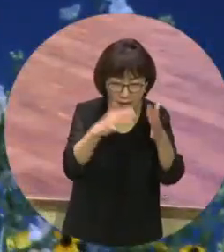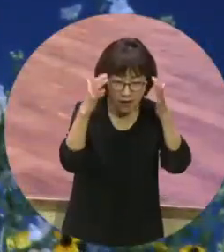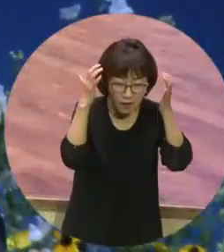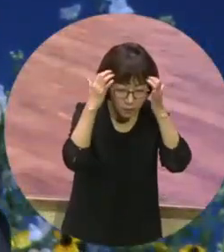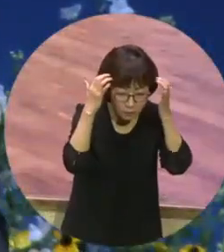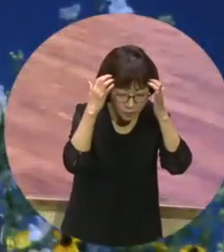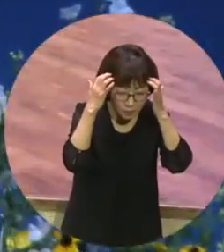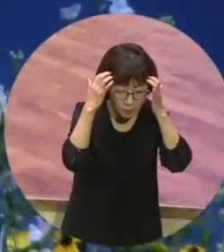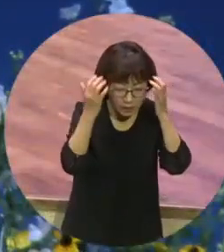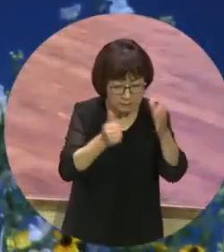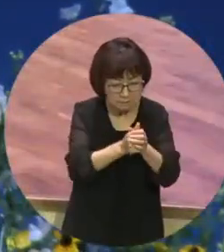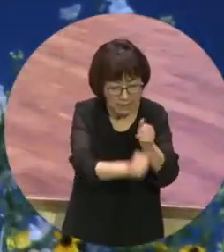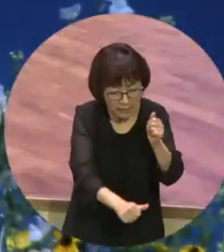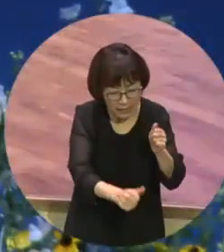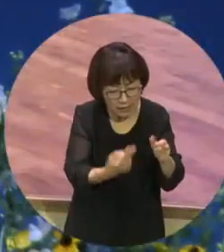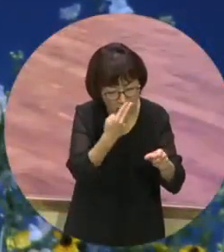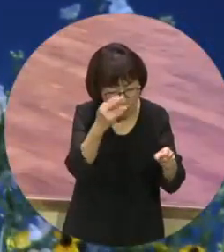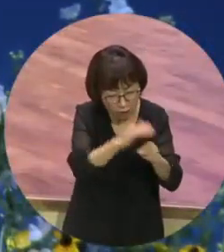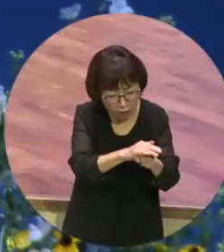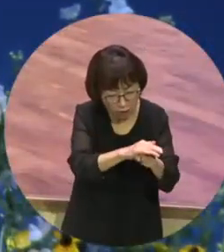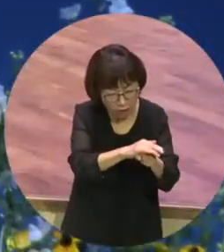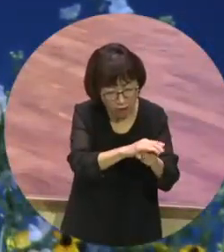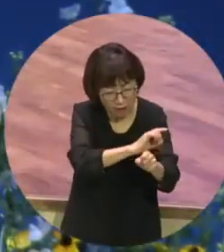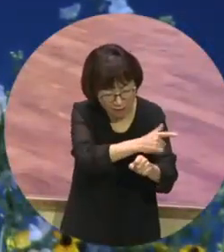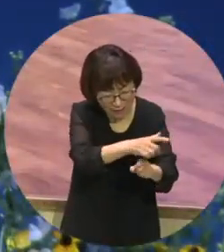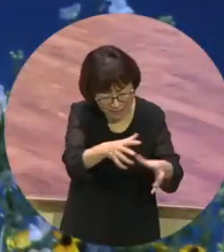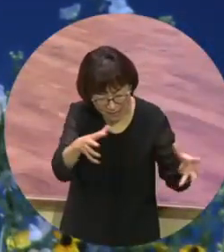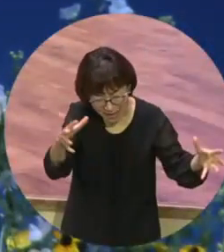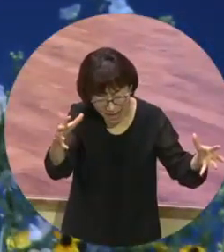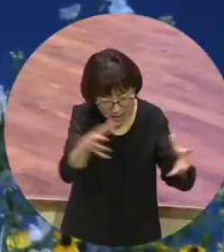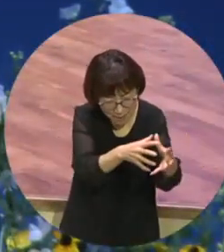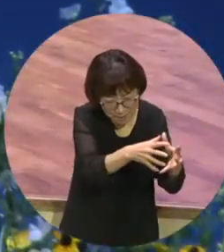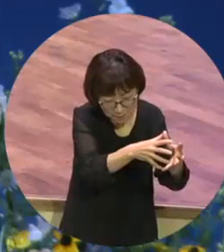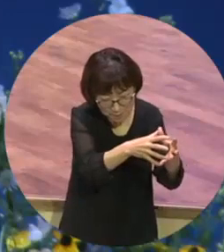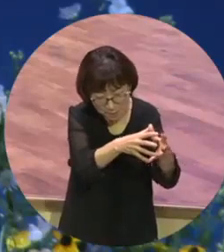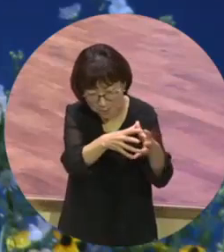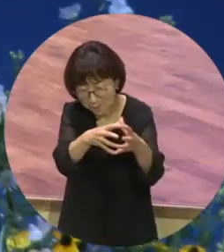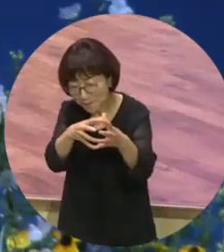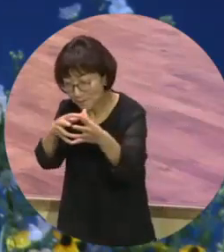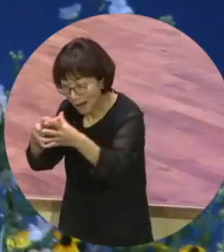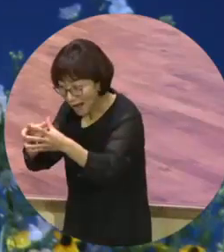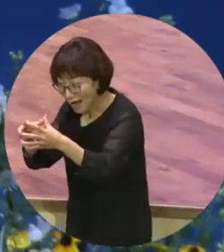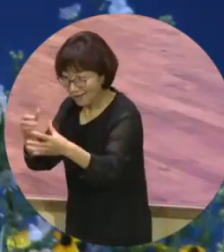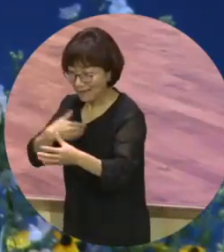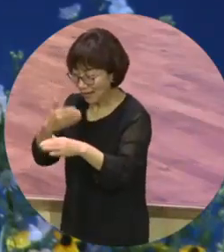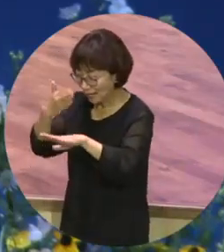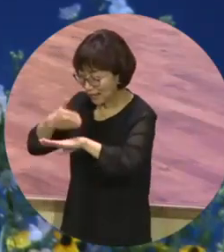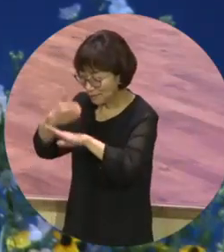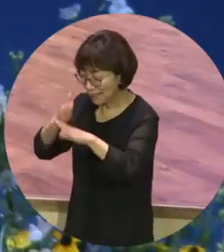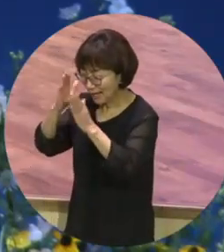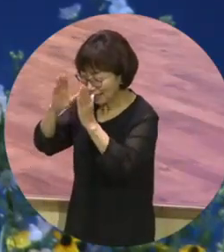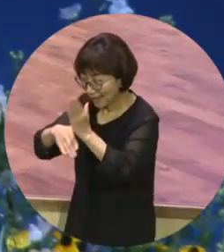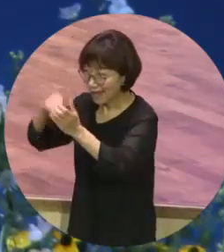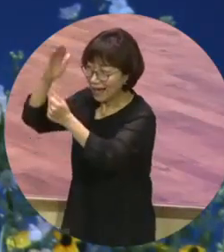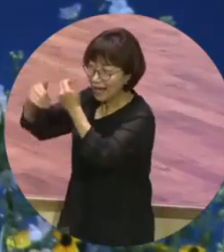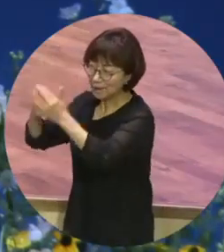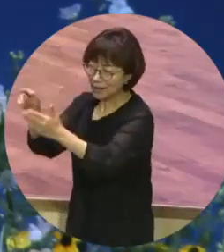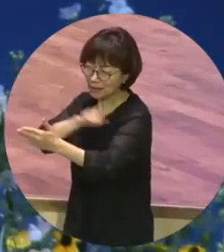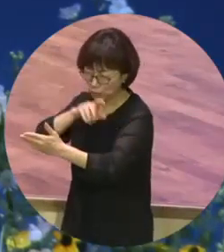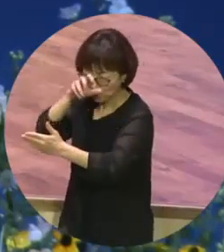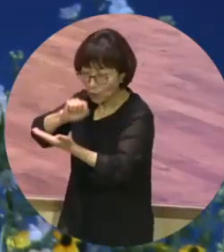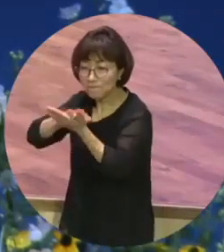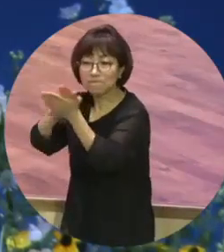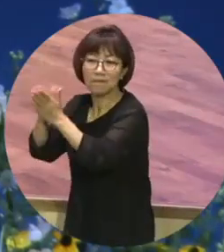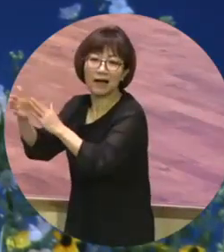고통을, 이 실패를, 이 억울함을 하나님은 감사하는 나에게 합력하여 선을 이루어 주실